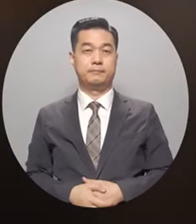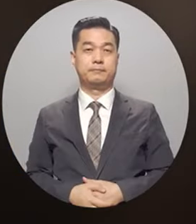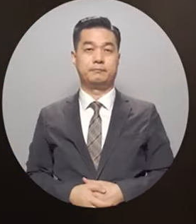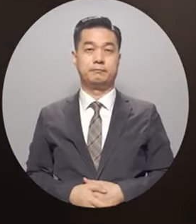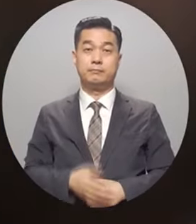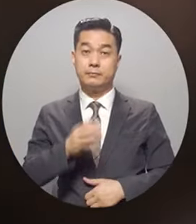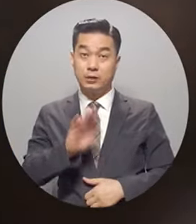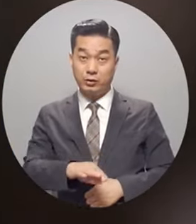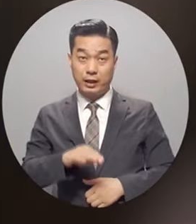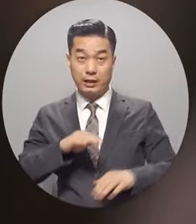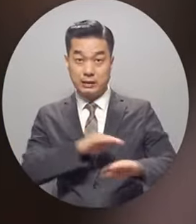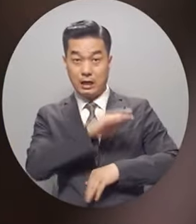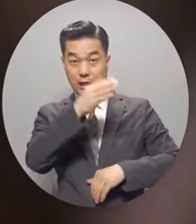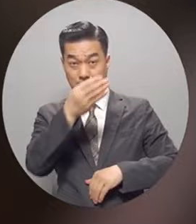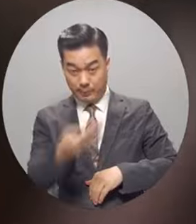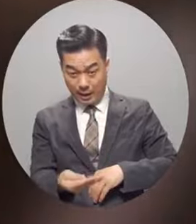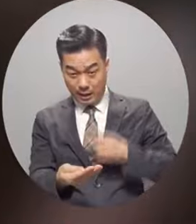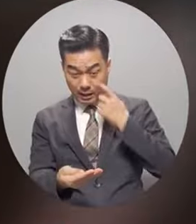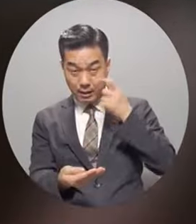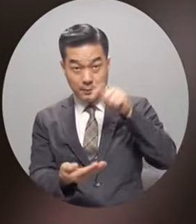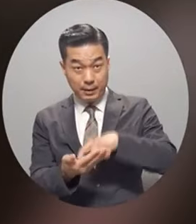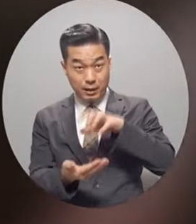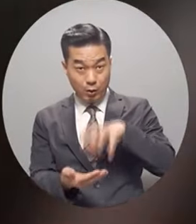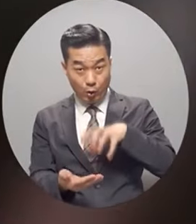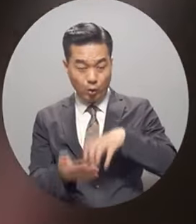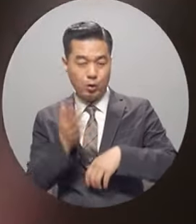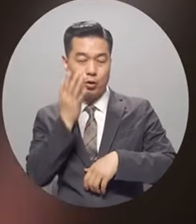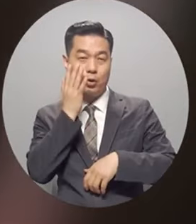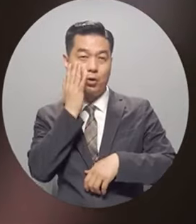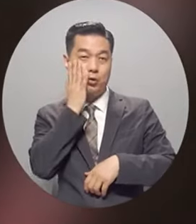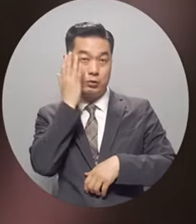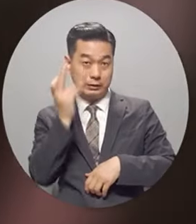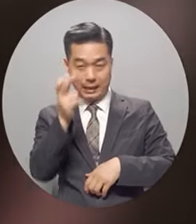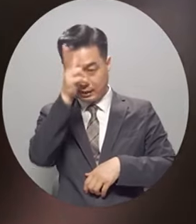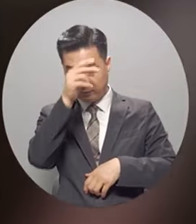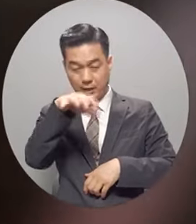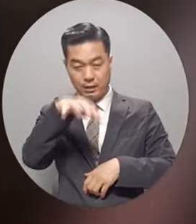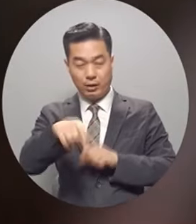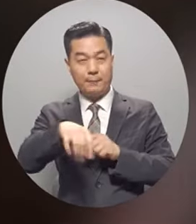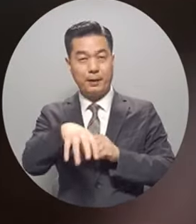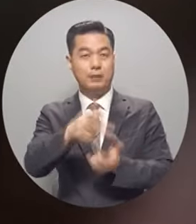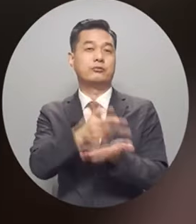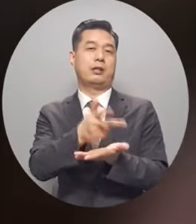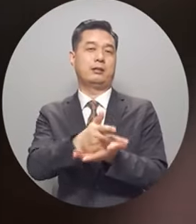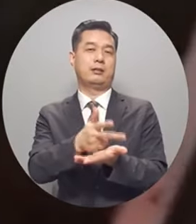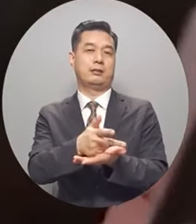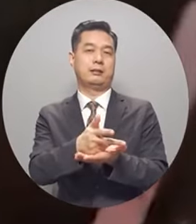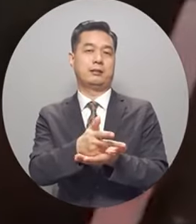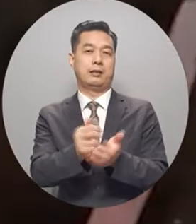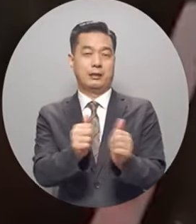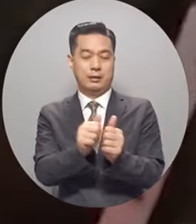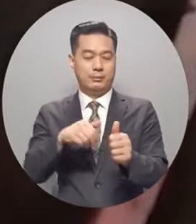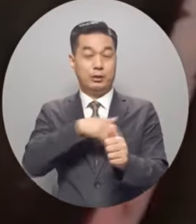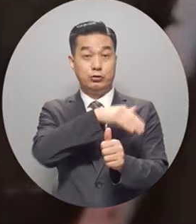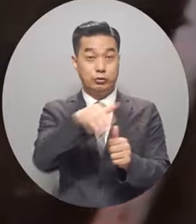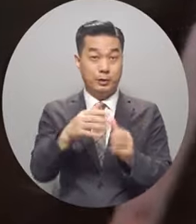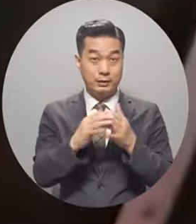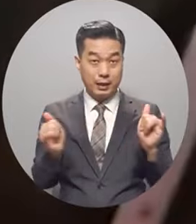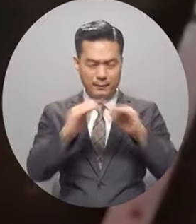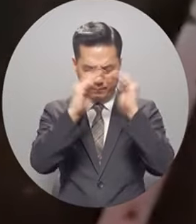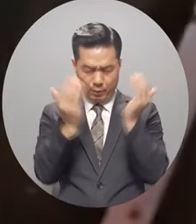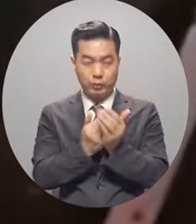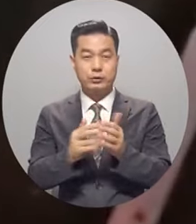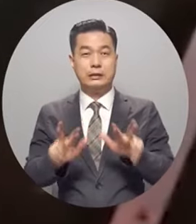그런데 차량이 뒤집혀 발견된 곳은 울산경찰청 앞 주차장이었습니다. 남성 주변에 있던 사람들은 모두